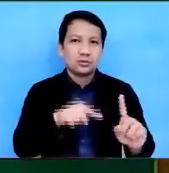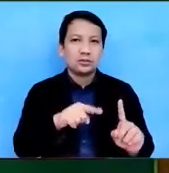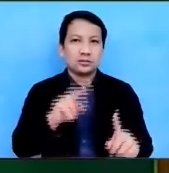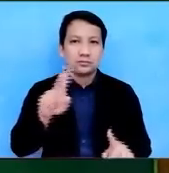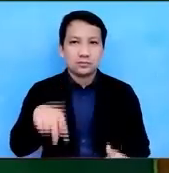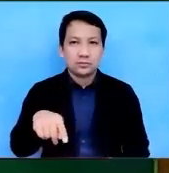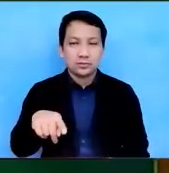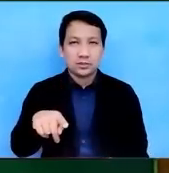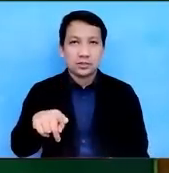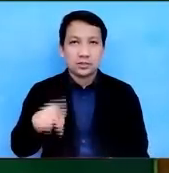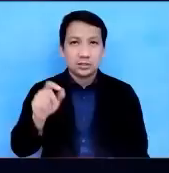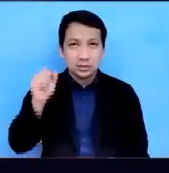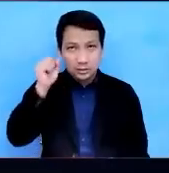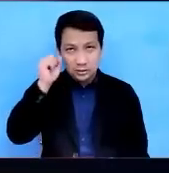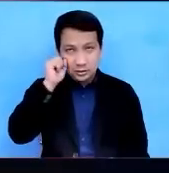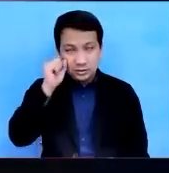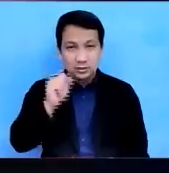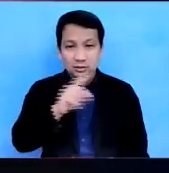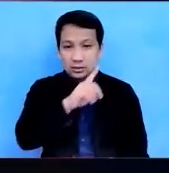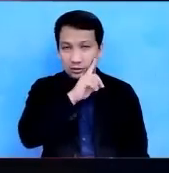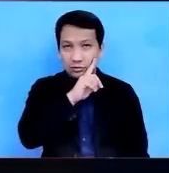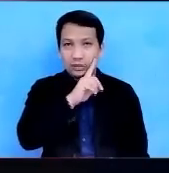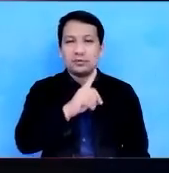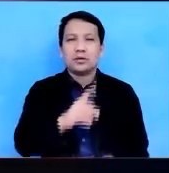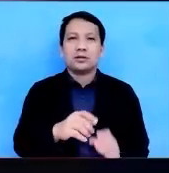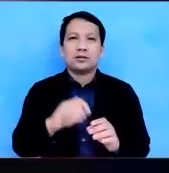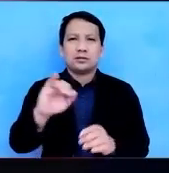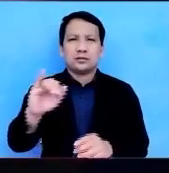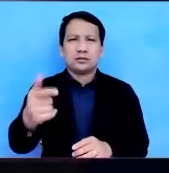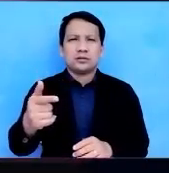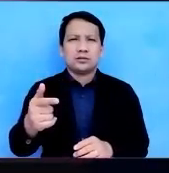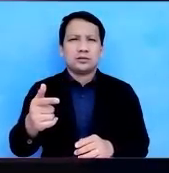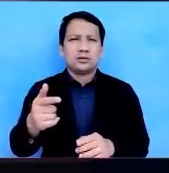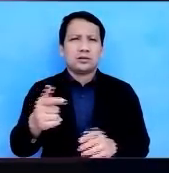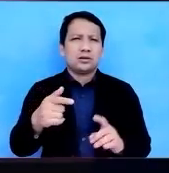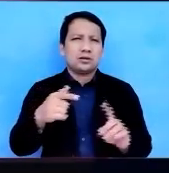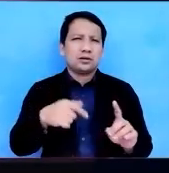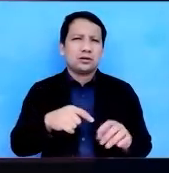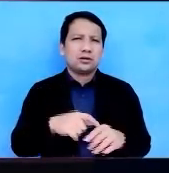Sara Duterte. Sa Instagram, sinabi ni Inday Sara na,